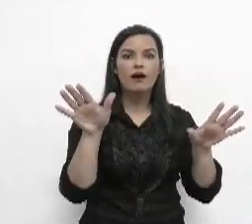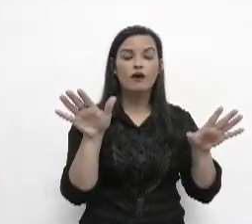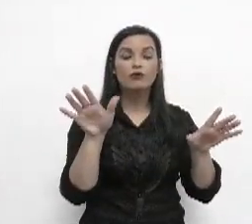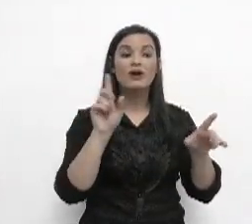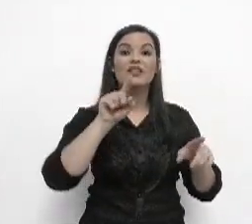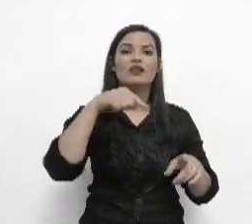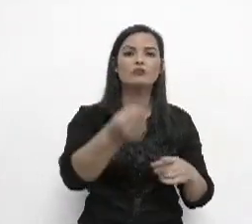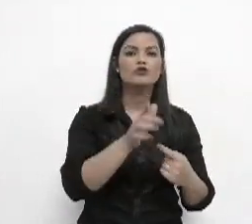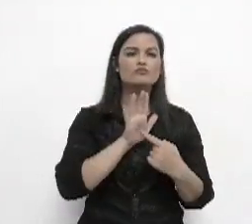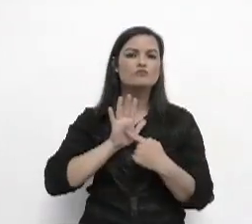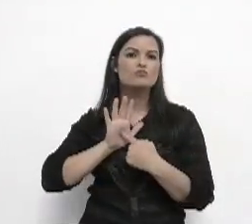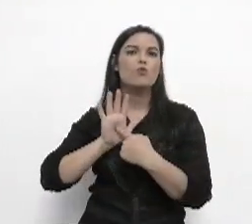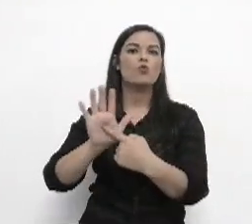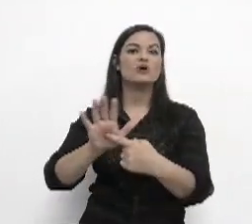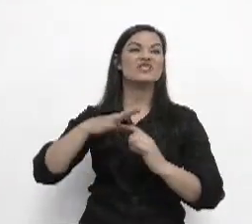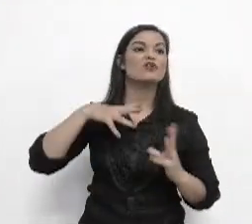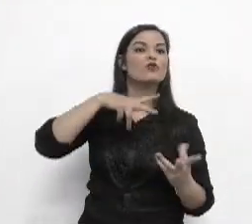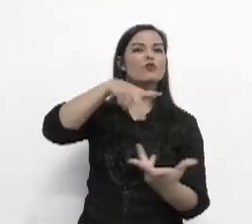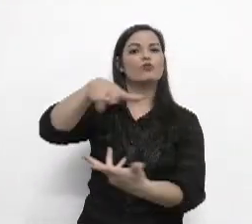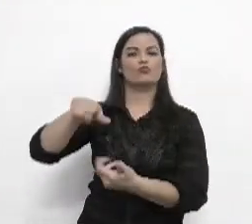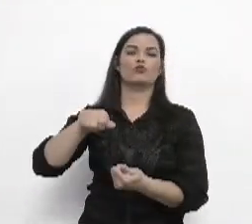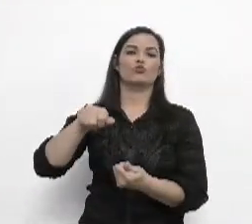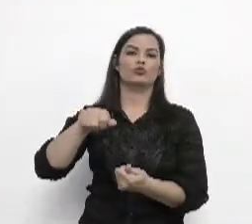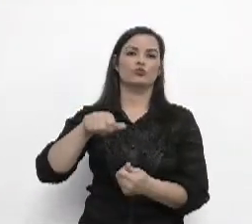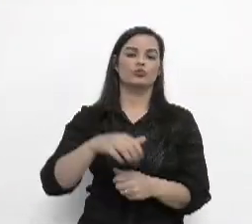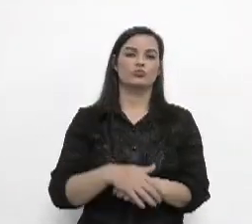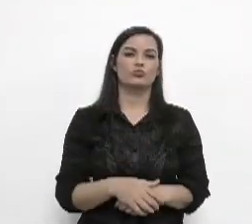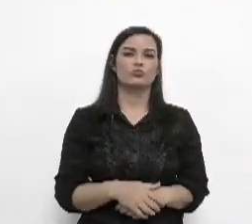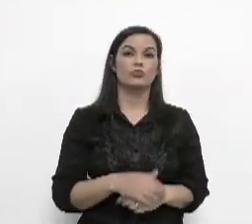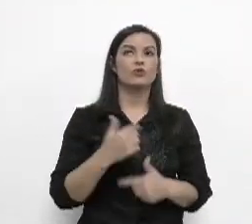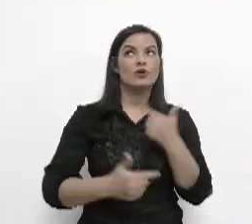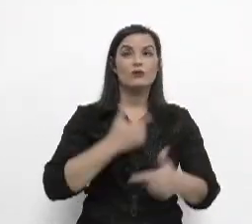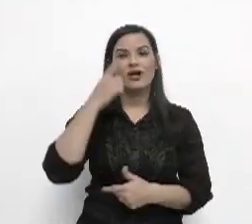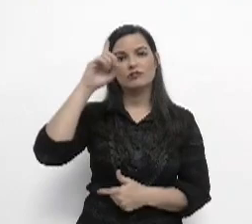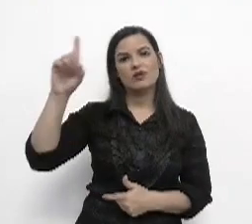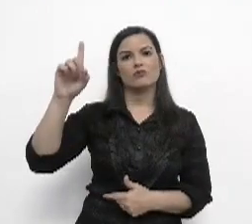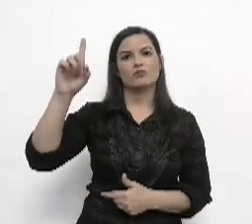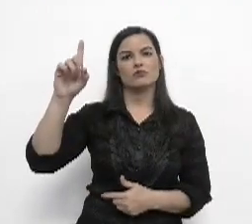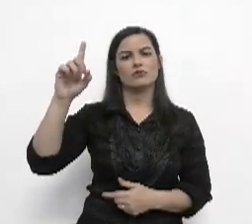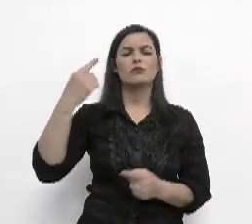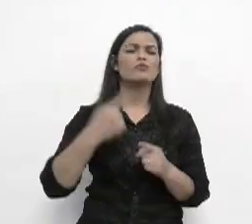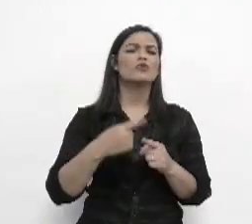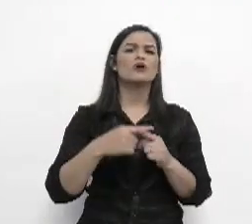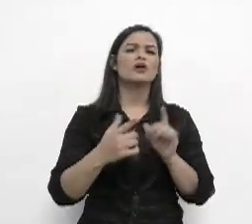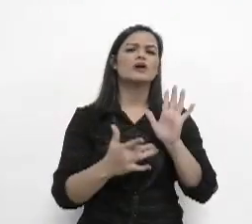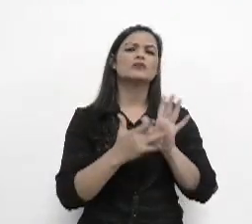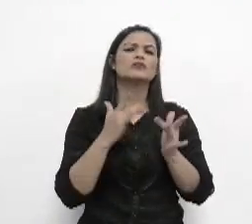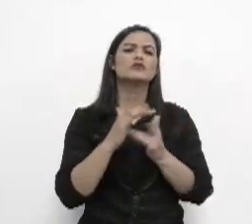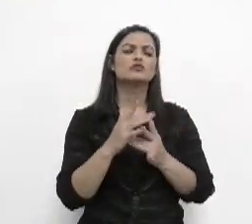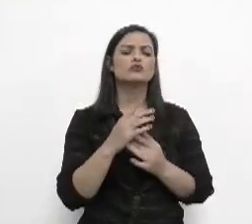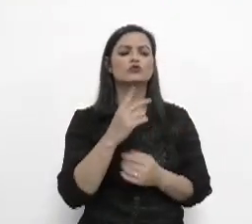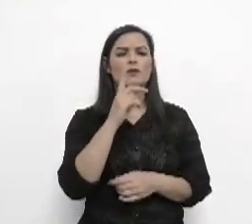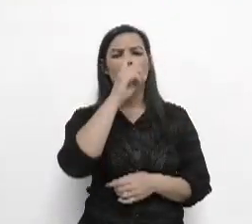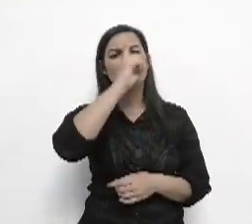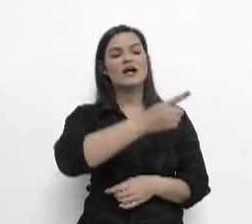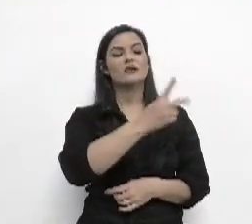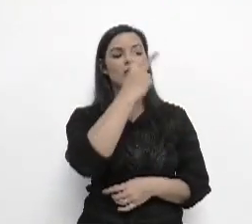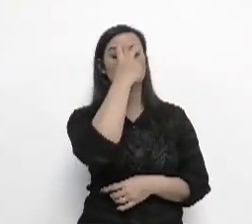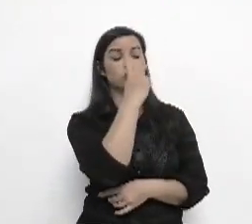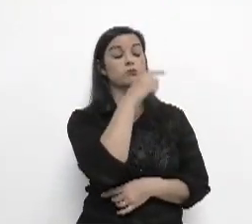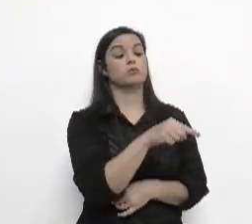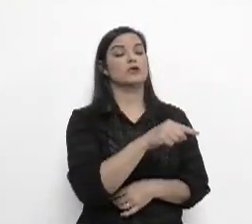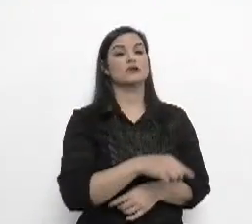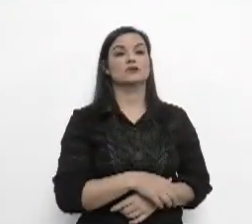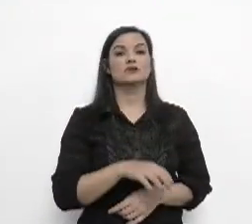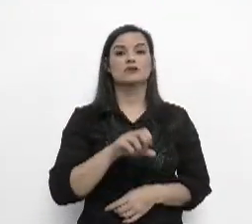tua obra. 왜 예수님은 사울의 눈을 보지 못하게 만들었을까? Por que será que Jesus cegou os olhos de Saulo? 첫 번째 사울에게 필요한 것이